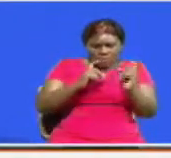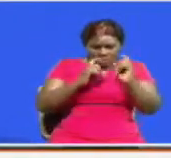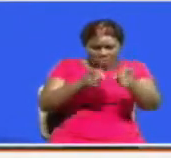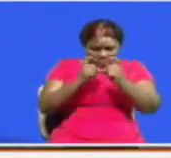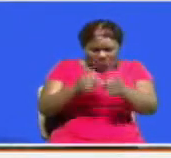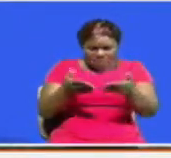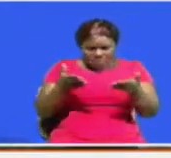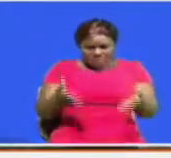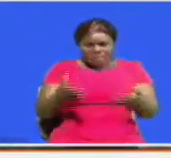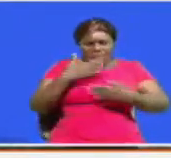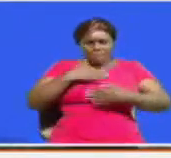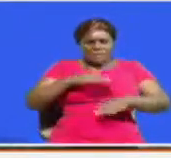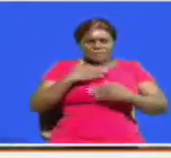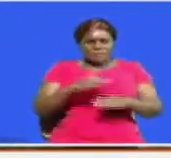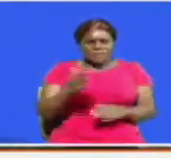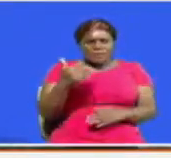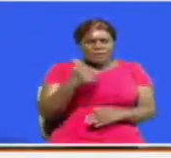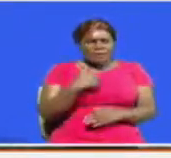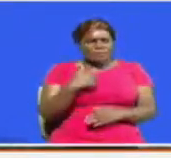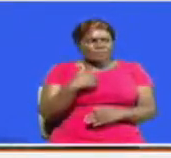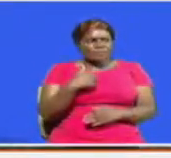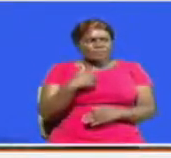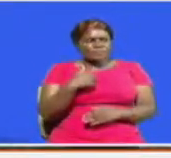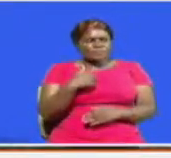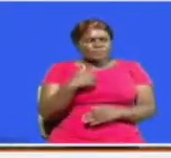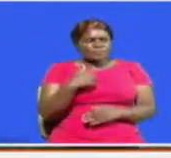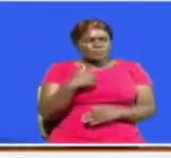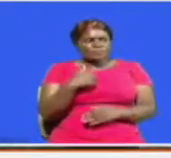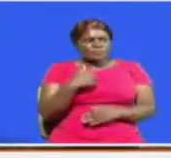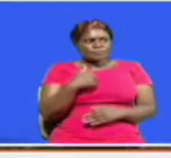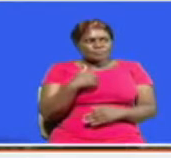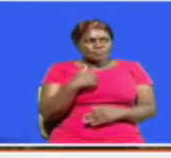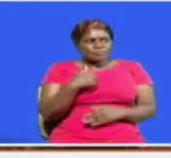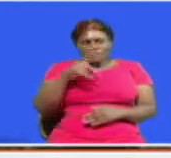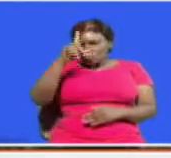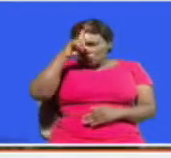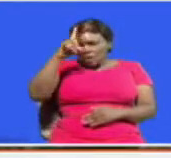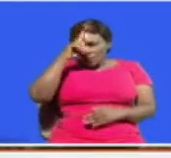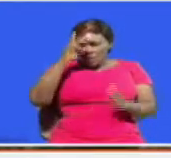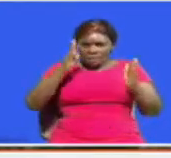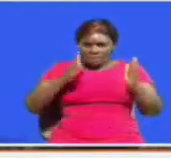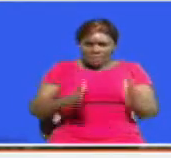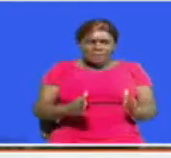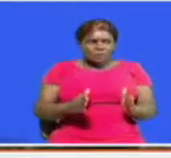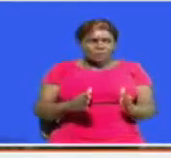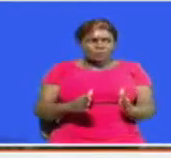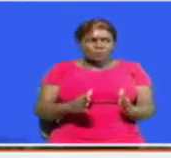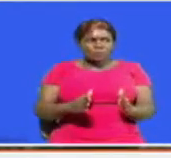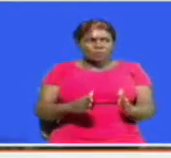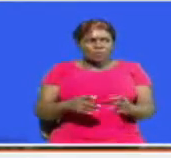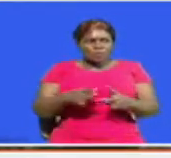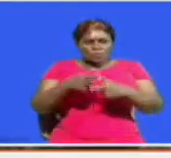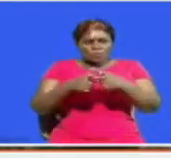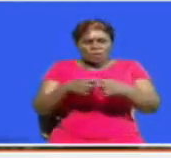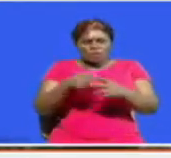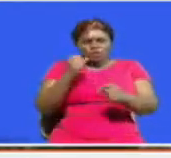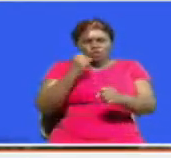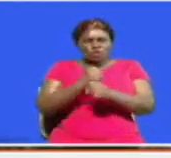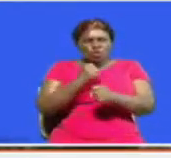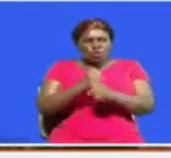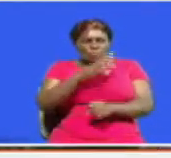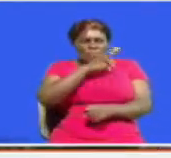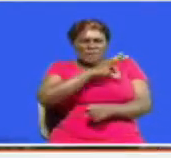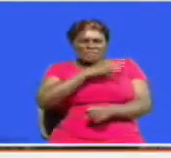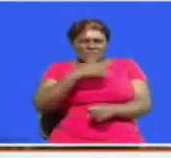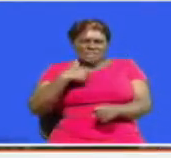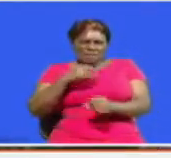Hapa kwetu Marsabit kuna ile dhana mbaya kwamba mtu akiwa fundi ni kama kazi ambayo haina